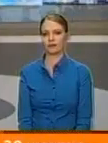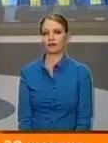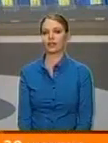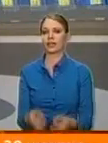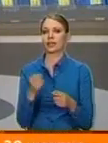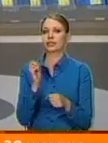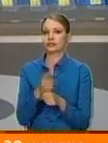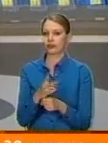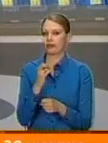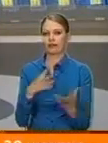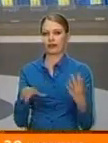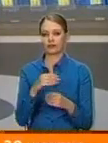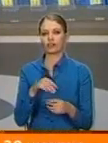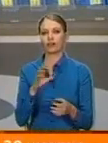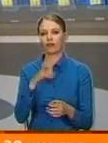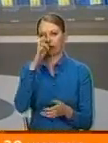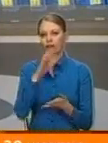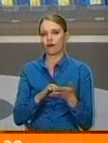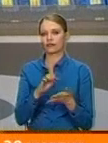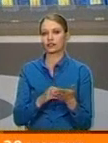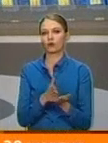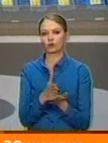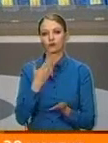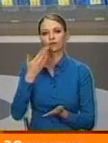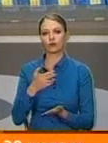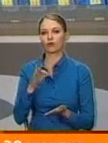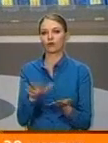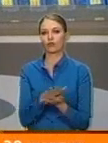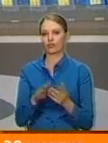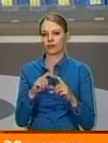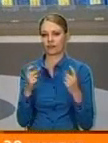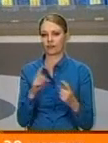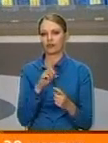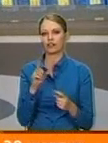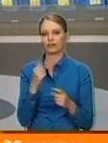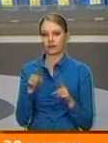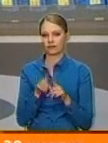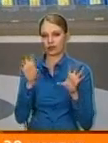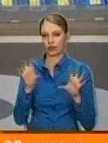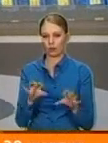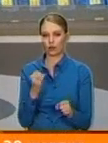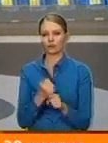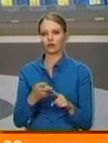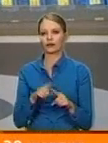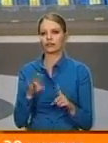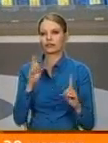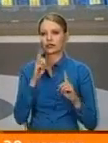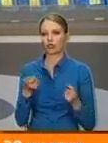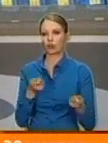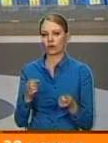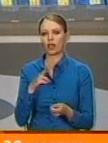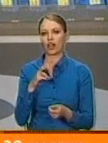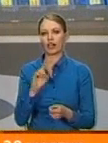Звільнив та не всіх. Голова Державної фіскальної служби прозвітував про очищення відомства за люстраційним законом і зробив це на засіданні уряду,